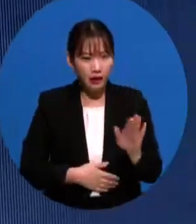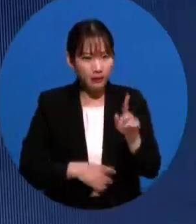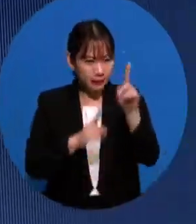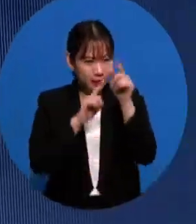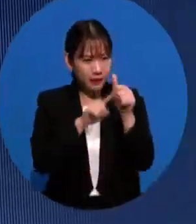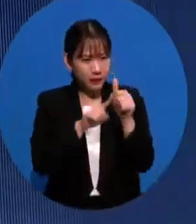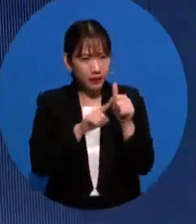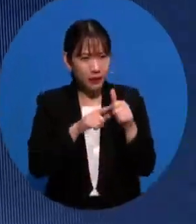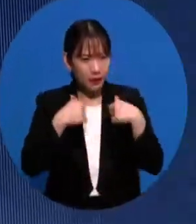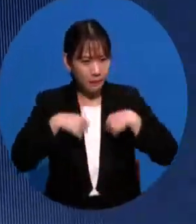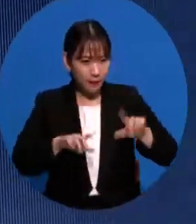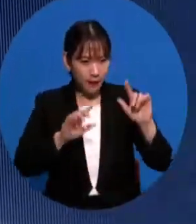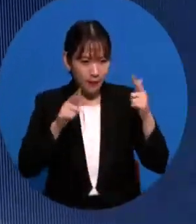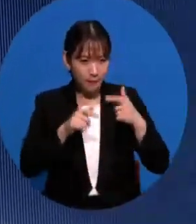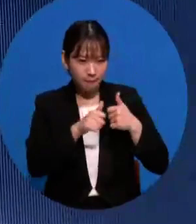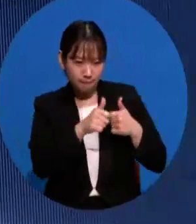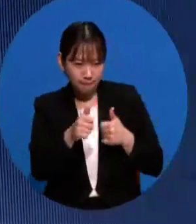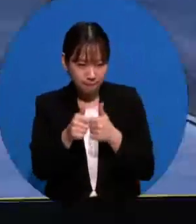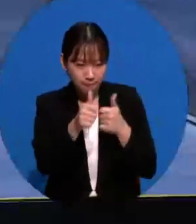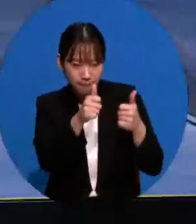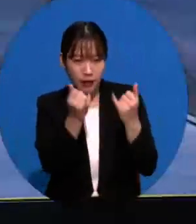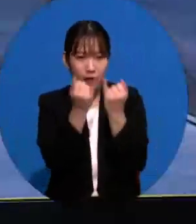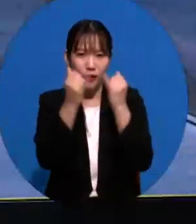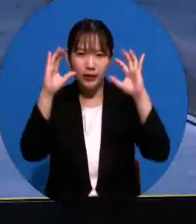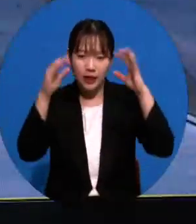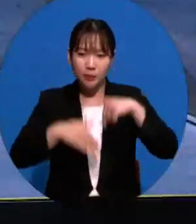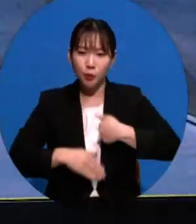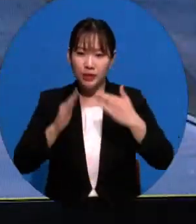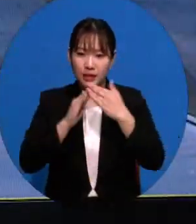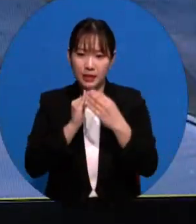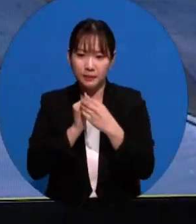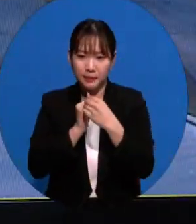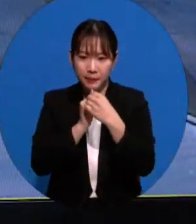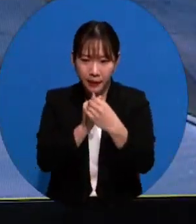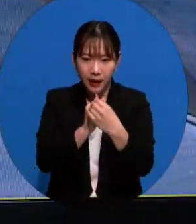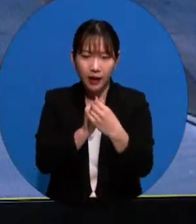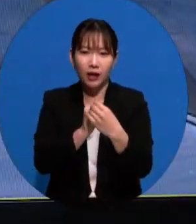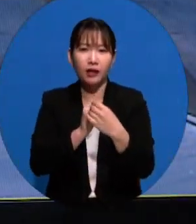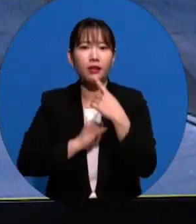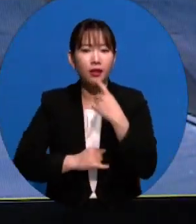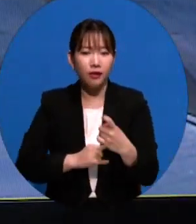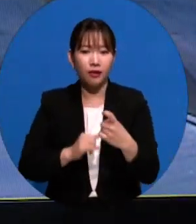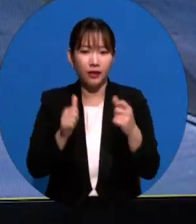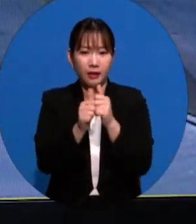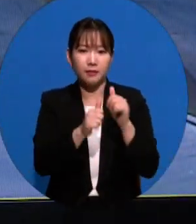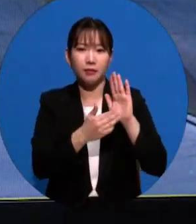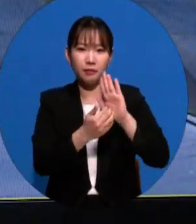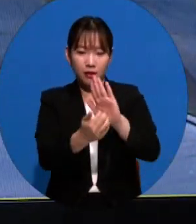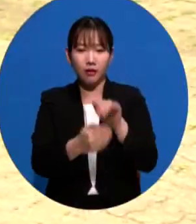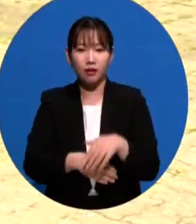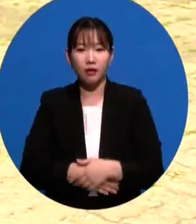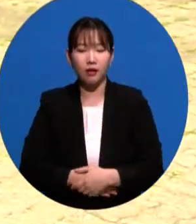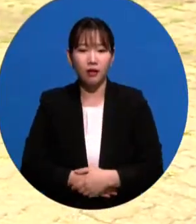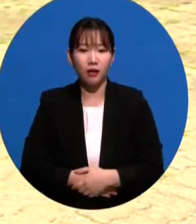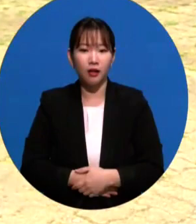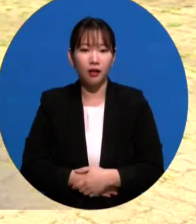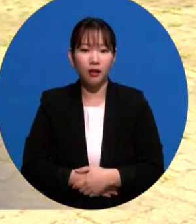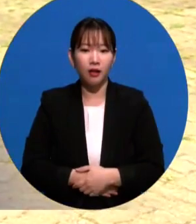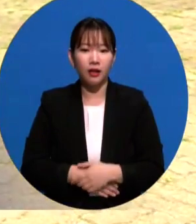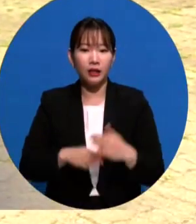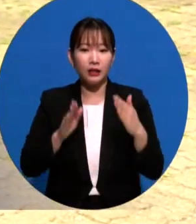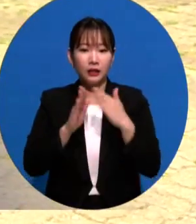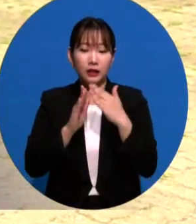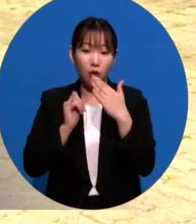씨는 포기하지 않고 뒤쫓아가 여자아이를 자신의 집으로 데리고 들어가려던 남성을 막아섰습니다.